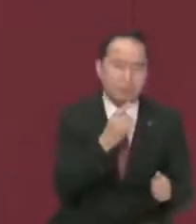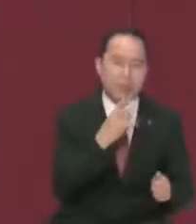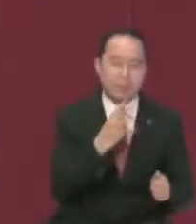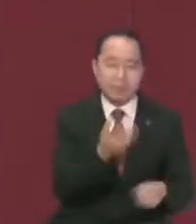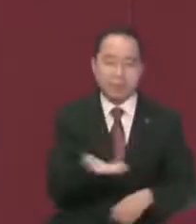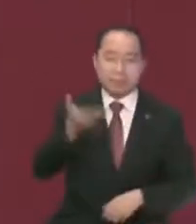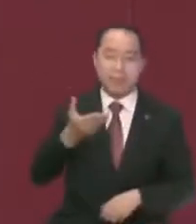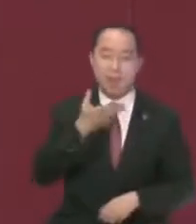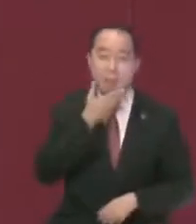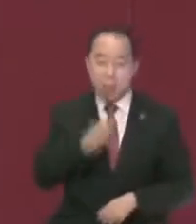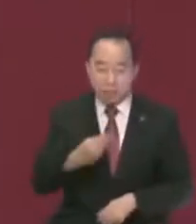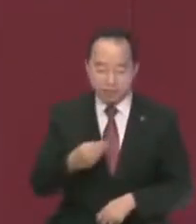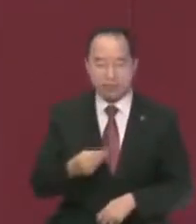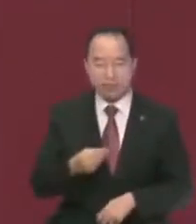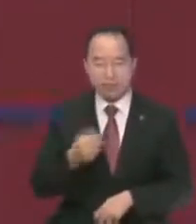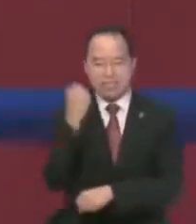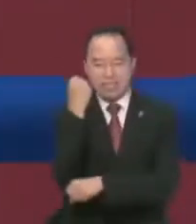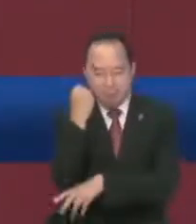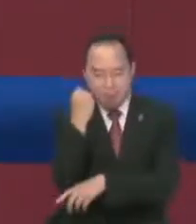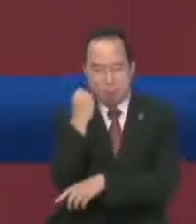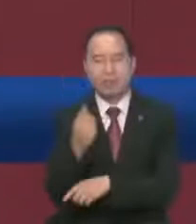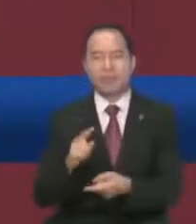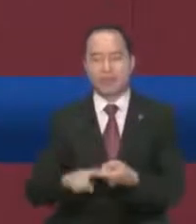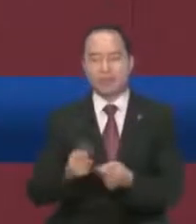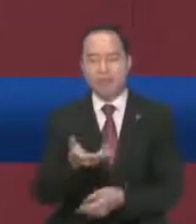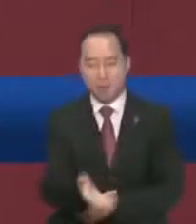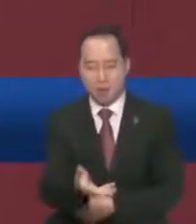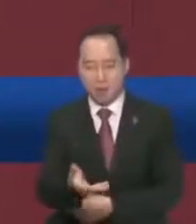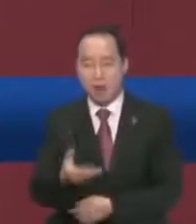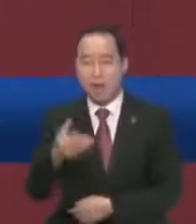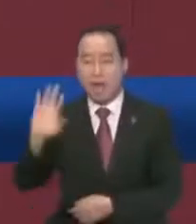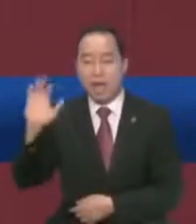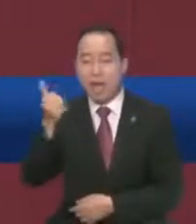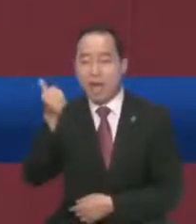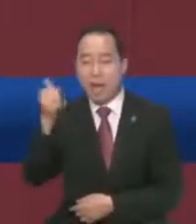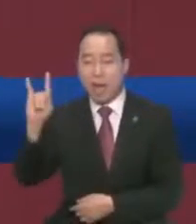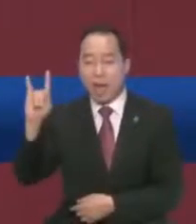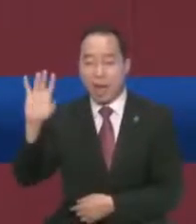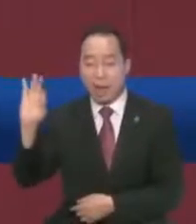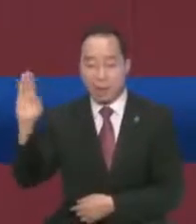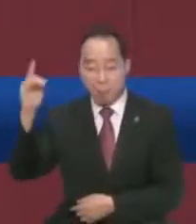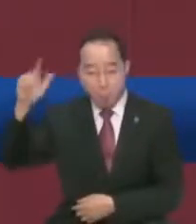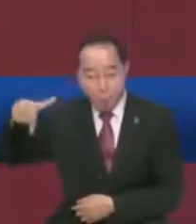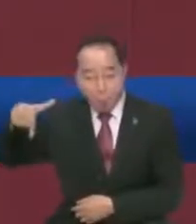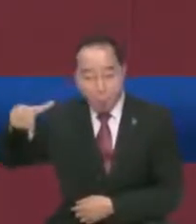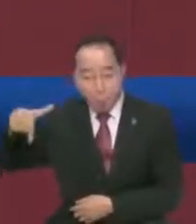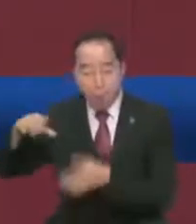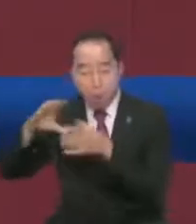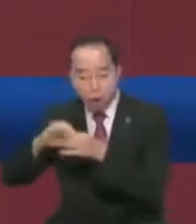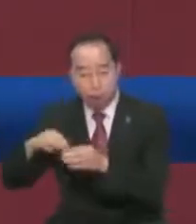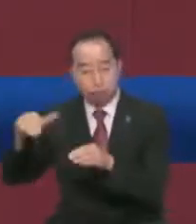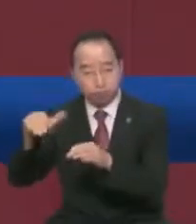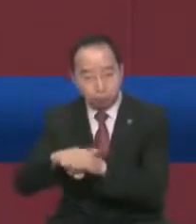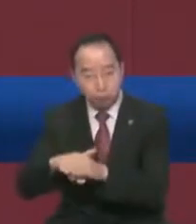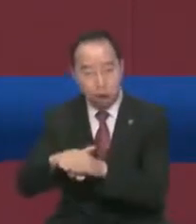행복국가는 건강, 안전, 문화, 여가 등 국민의 행복을 보장하는 국가입니다.